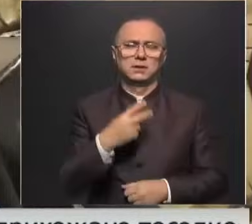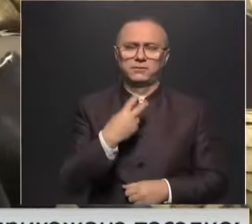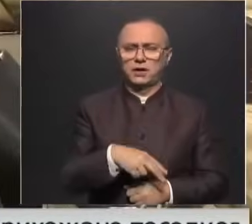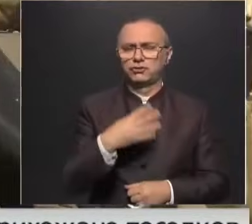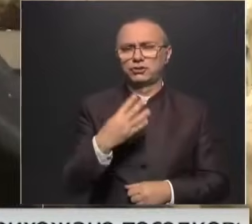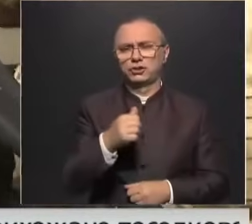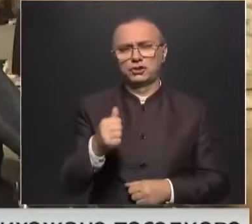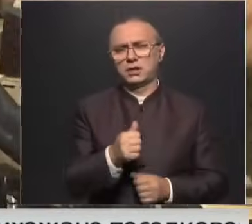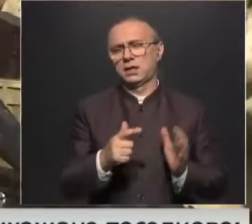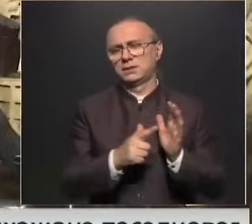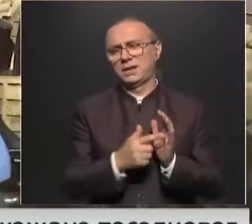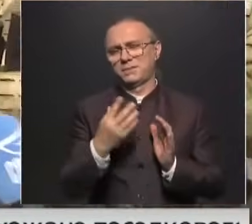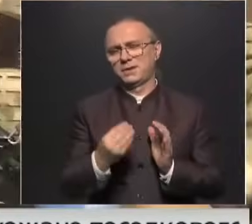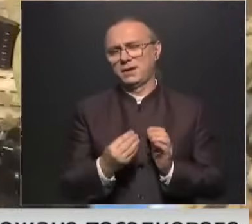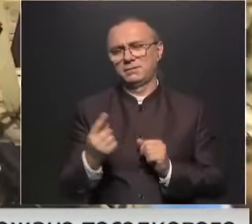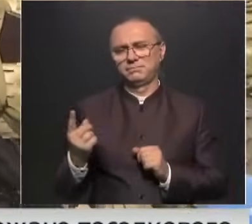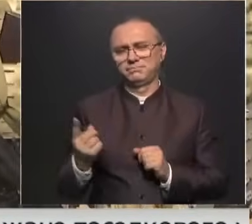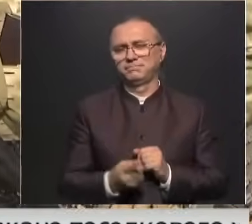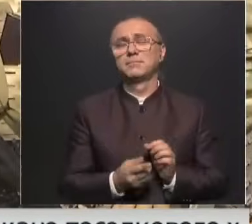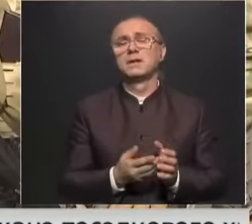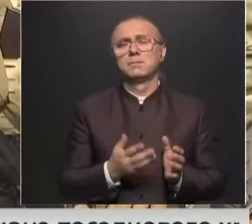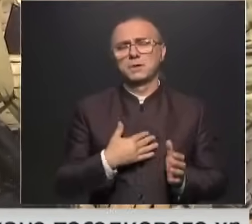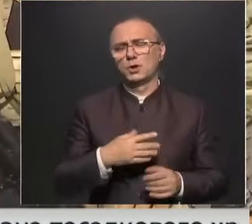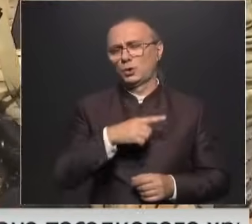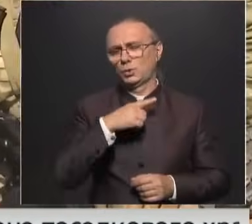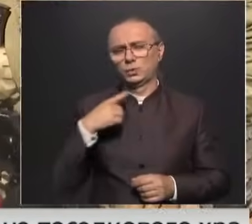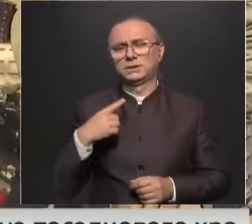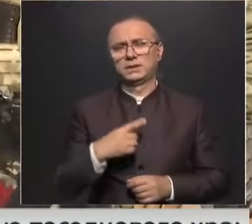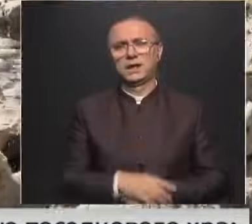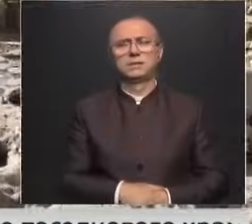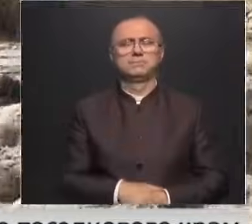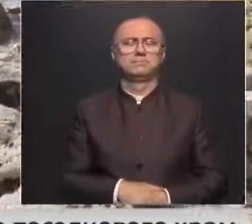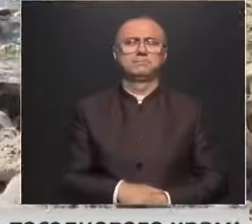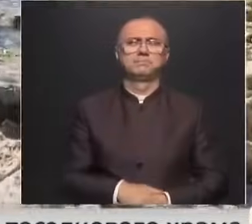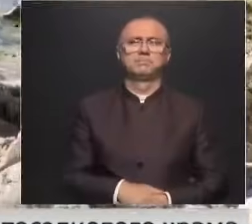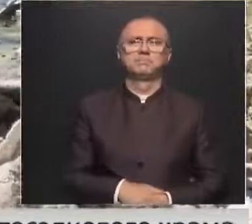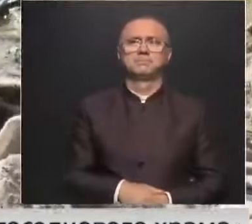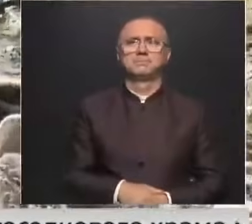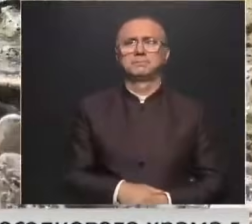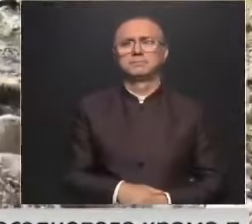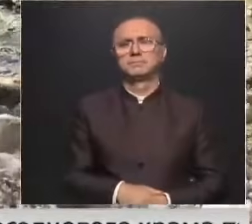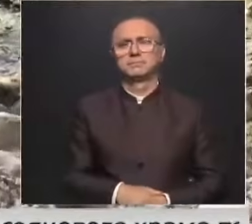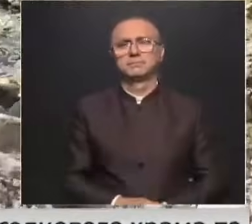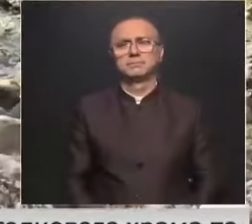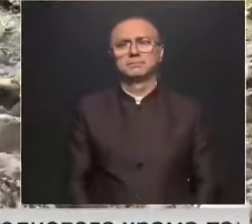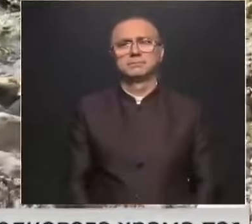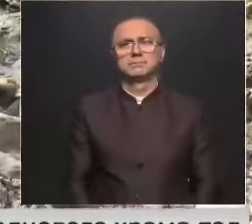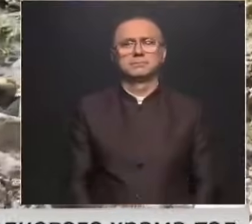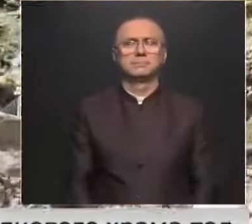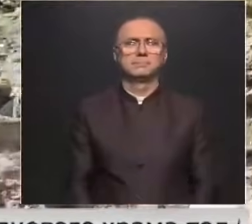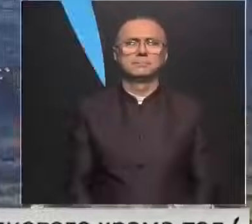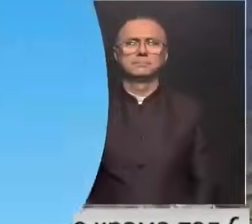с нами Бог. Александр Егорцев, Дмитрий Борисов, Сергей Каменский. Телеканал «Спас». Крымский